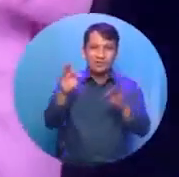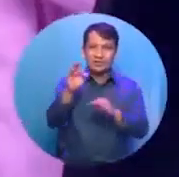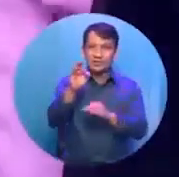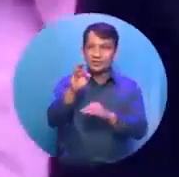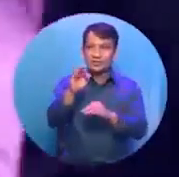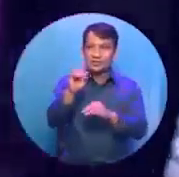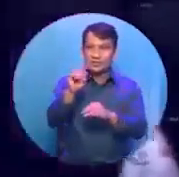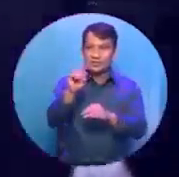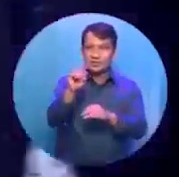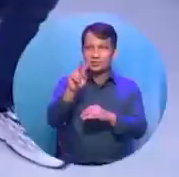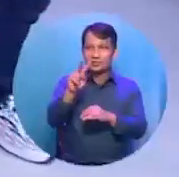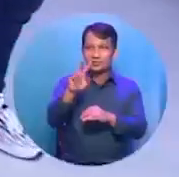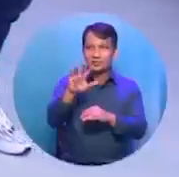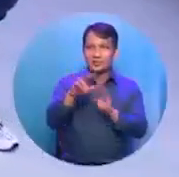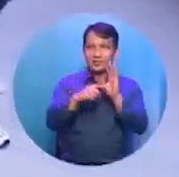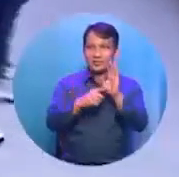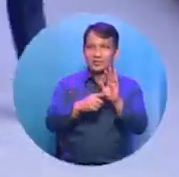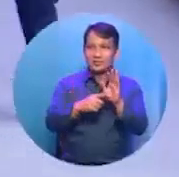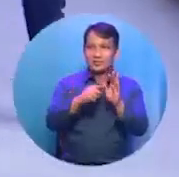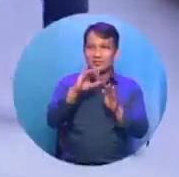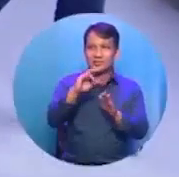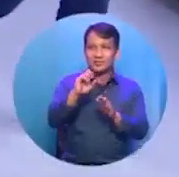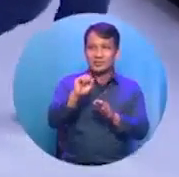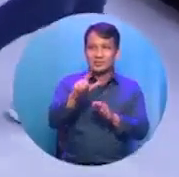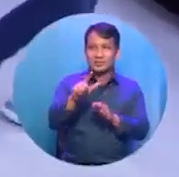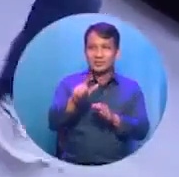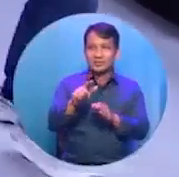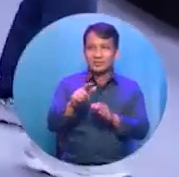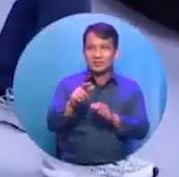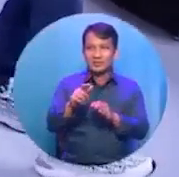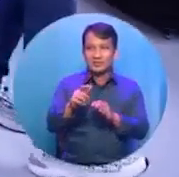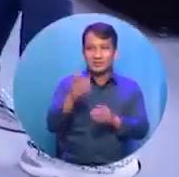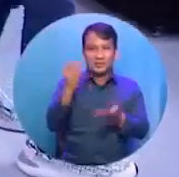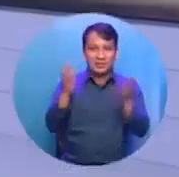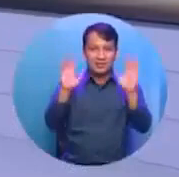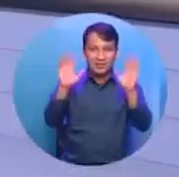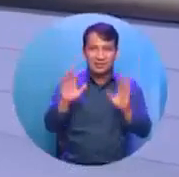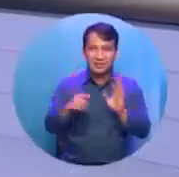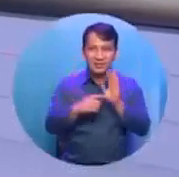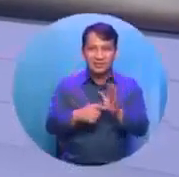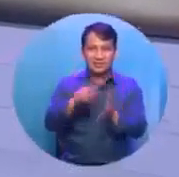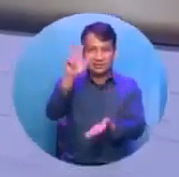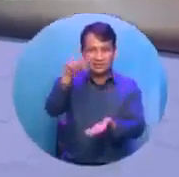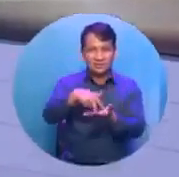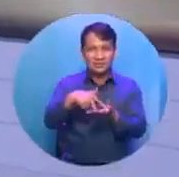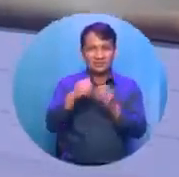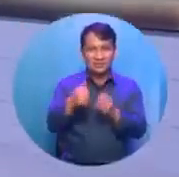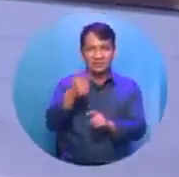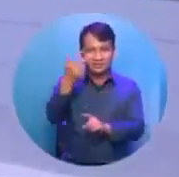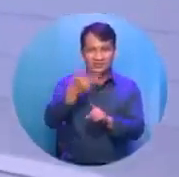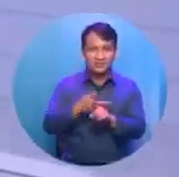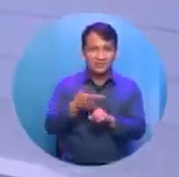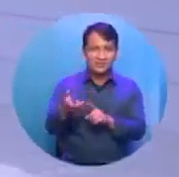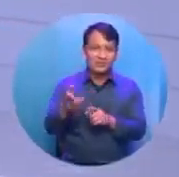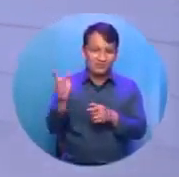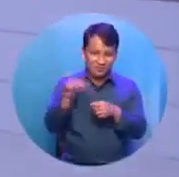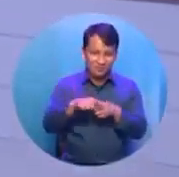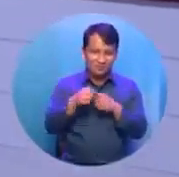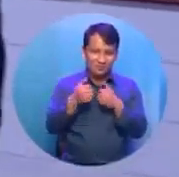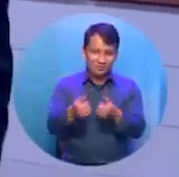kit, meron yan prepaid HD box, satellite dish, free installation at libreng gold worth 3,000 pesos.